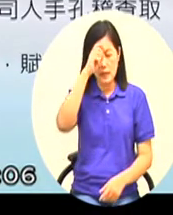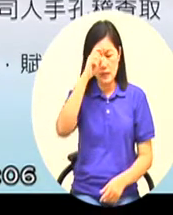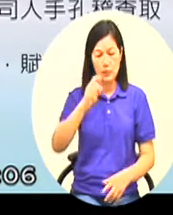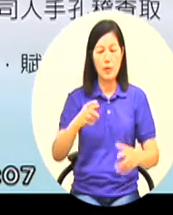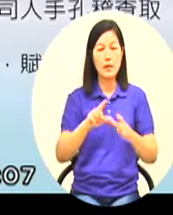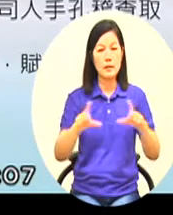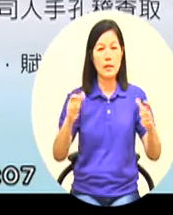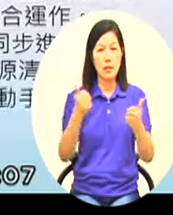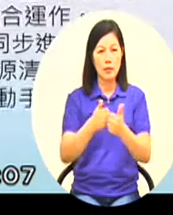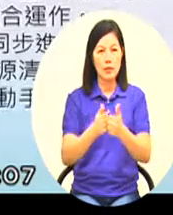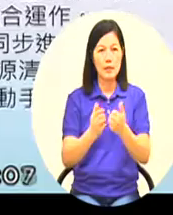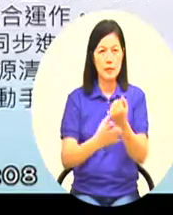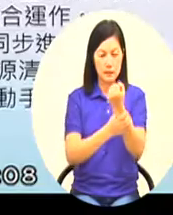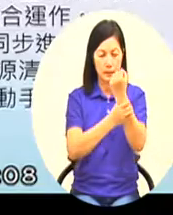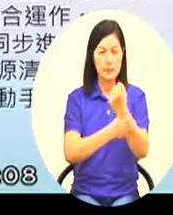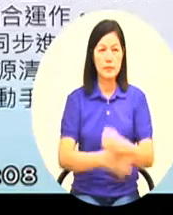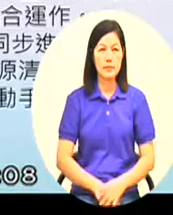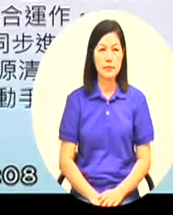持。